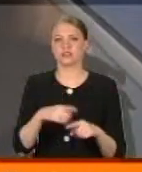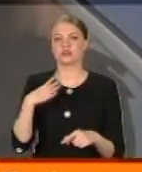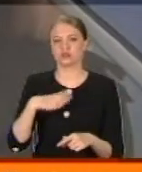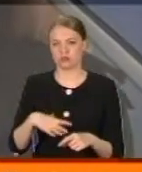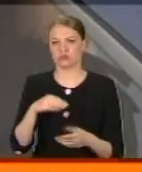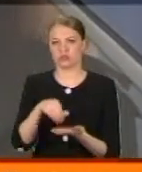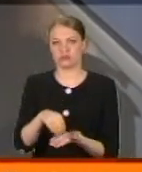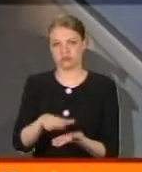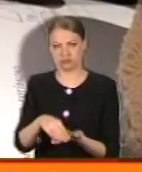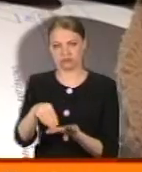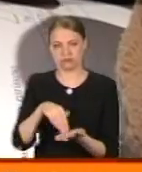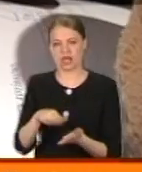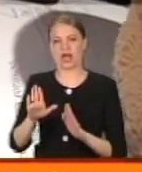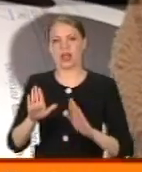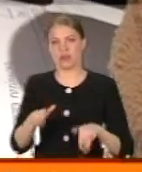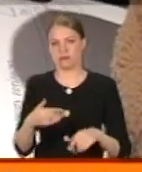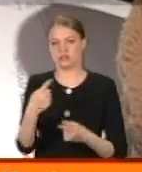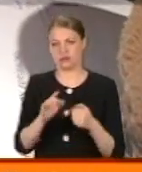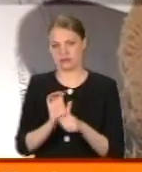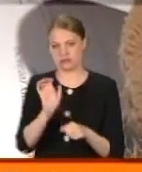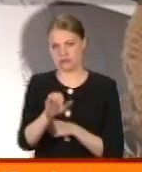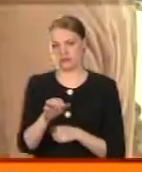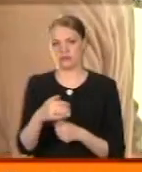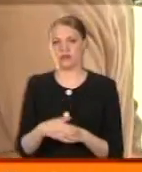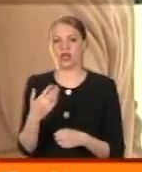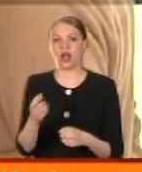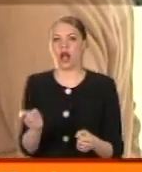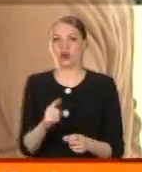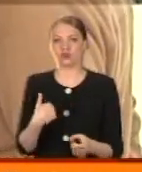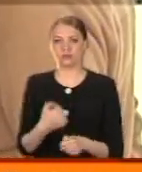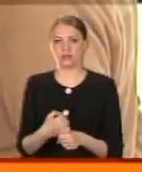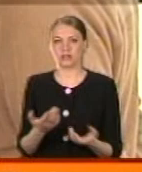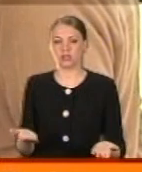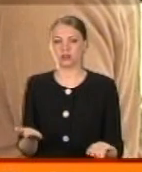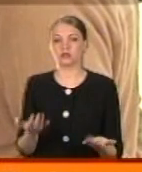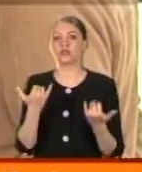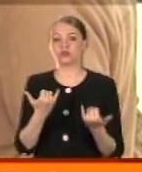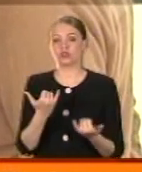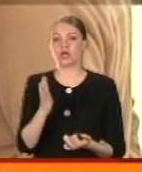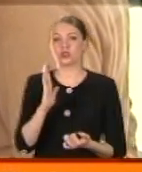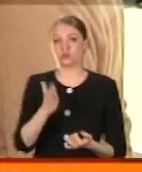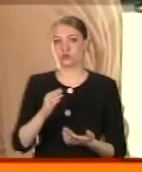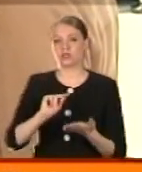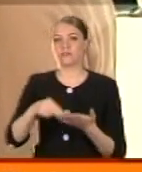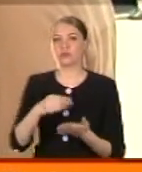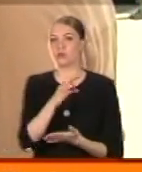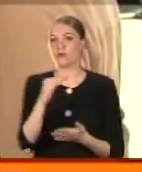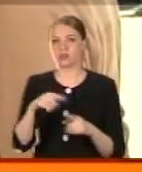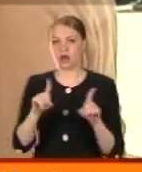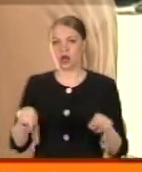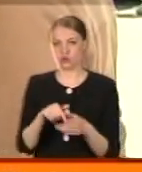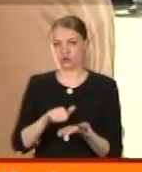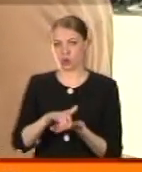змусили задекларувати, а після загорнули назад. Так, а що мені робити? Зараз буде виписана офіційна карточка